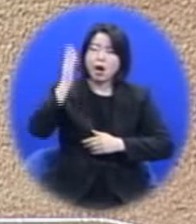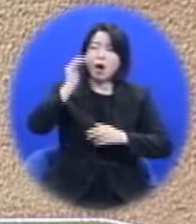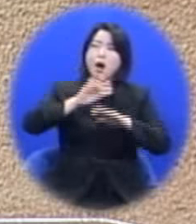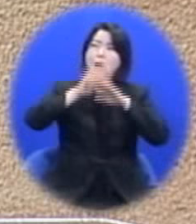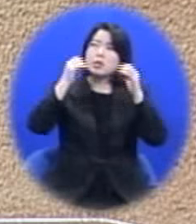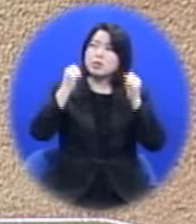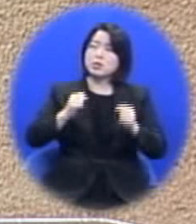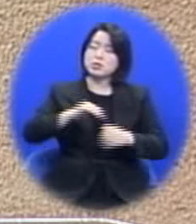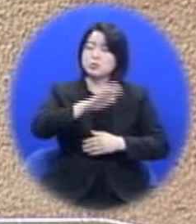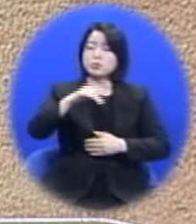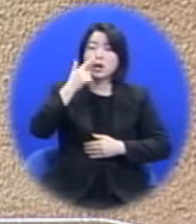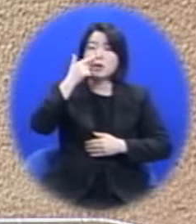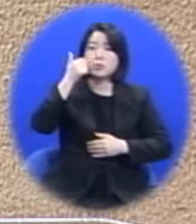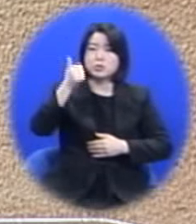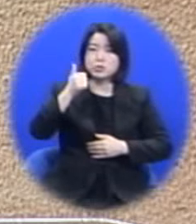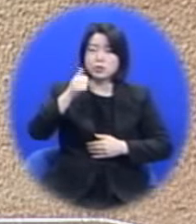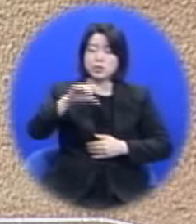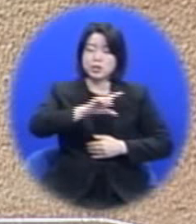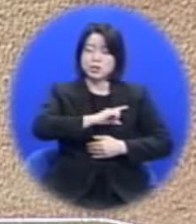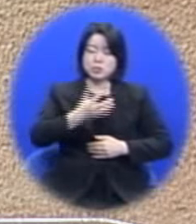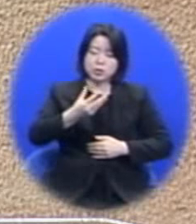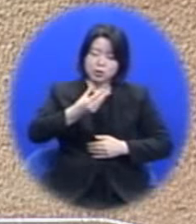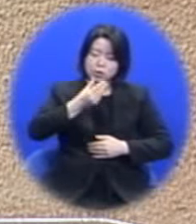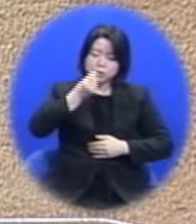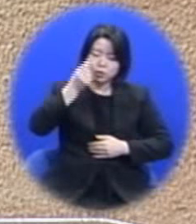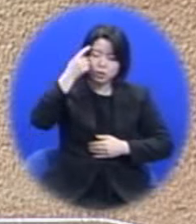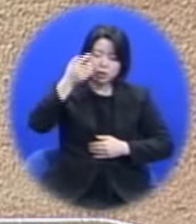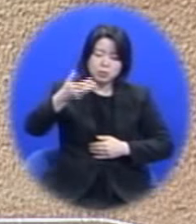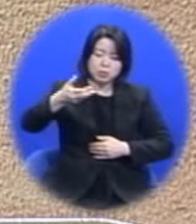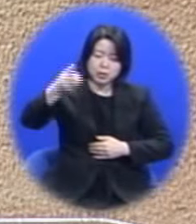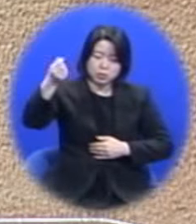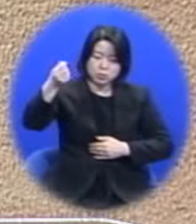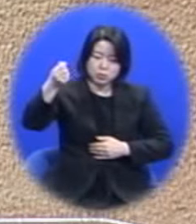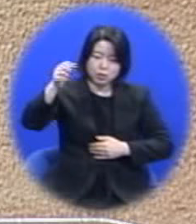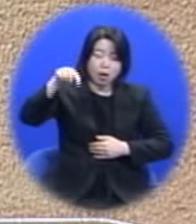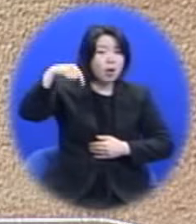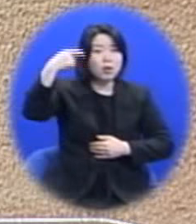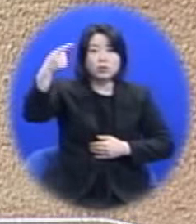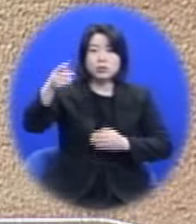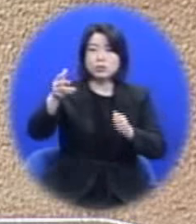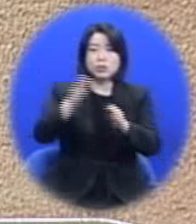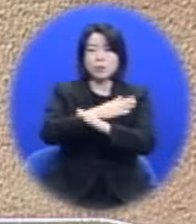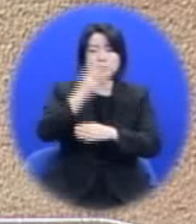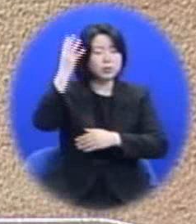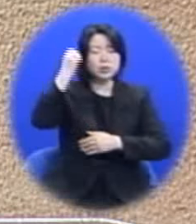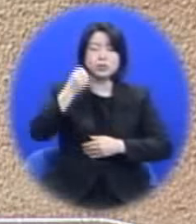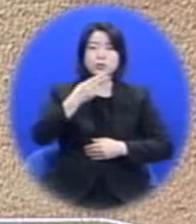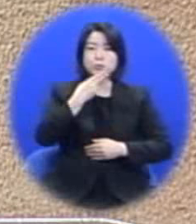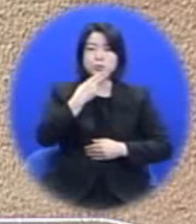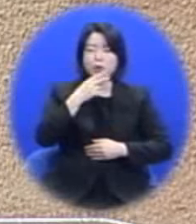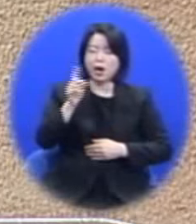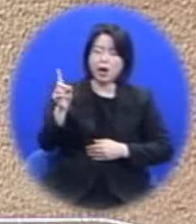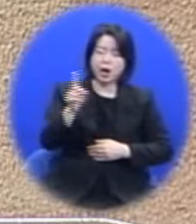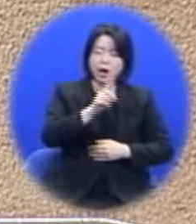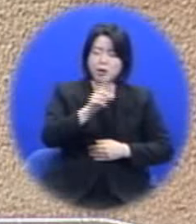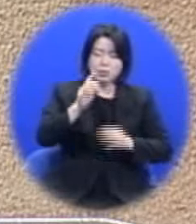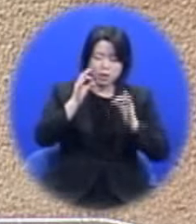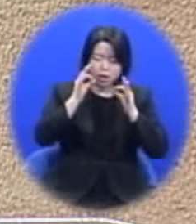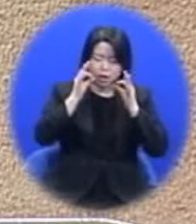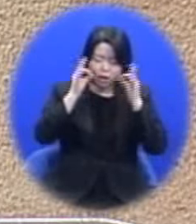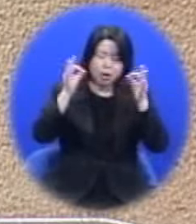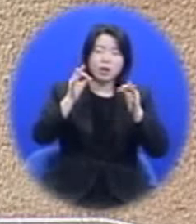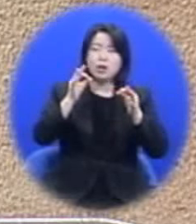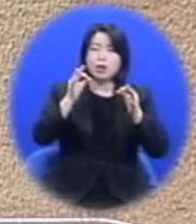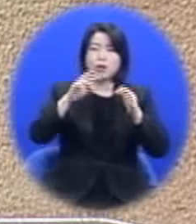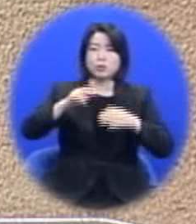여김을 받으시오며 그리고 우는 기억이 안 나요. 아무리 생각 안고 애를 써도